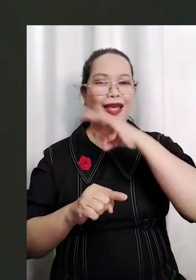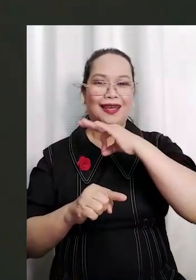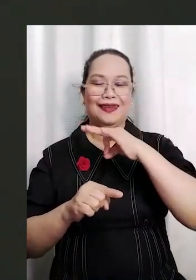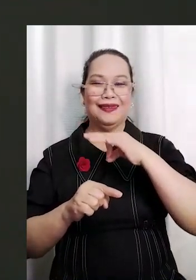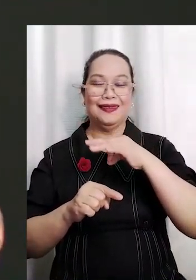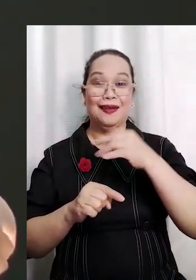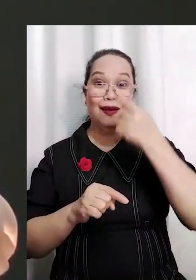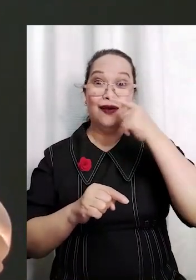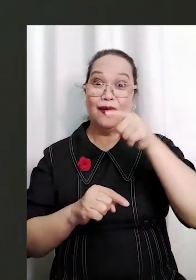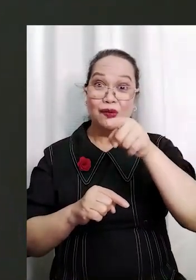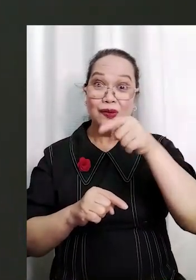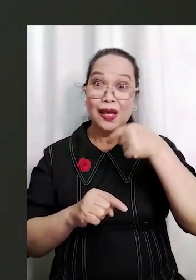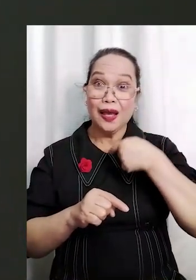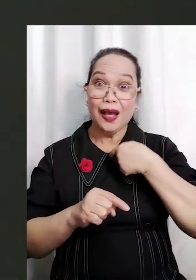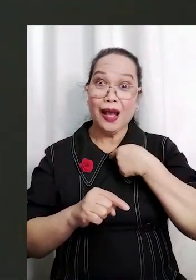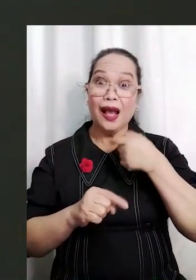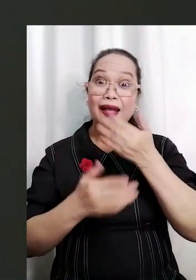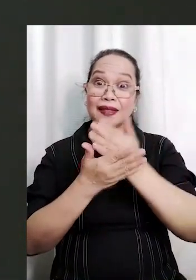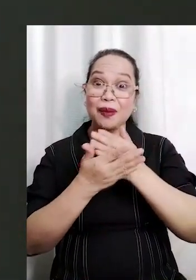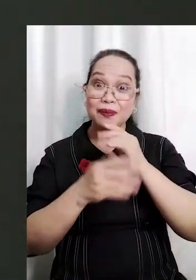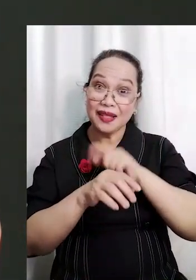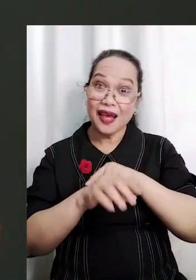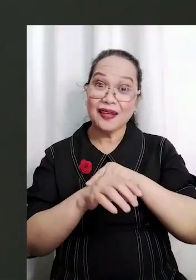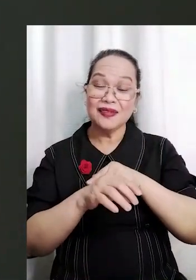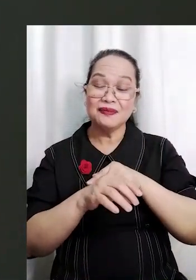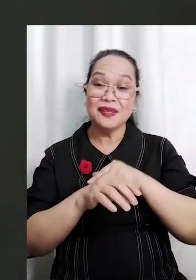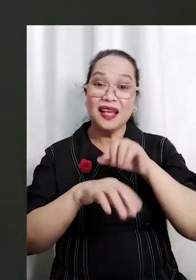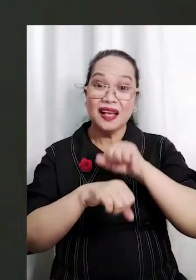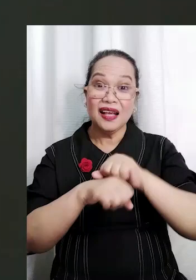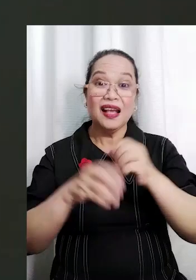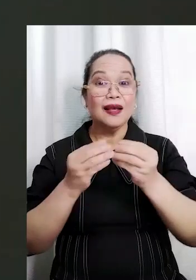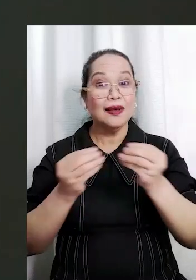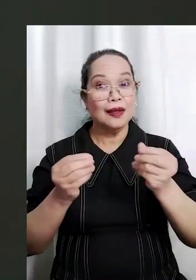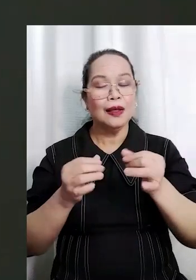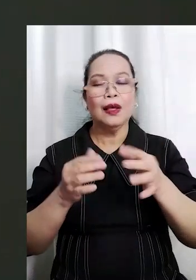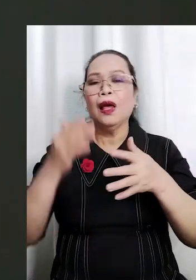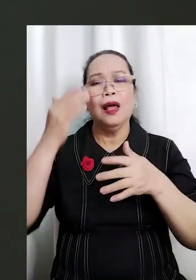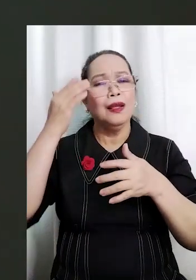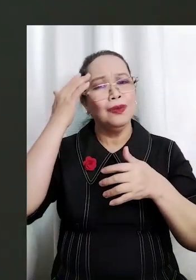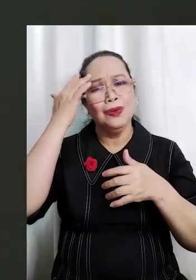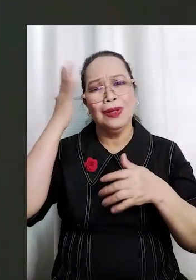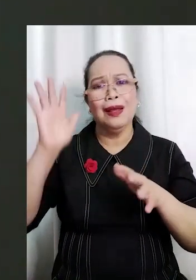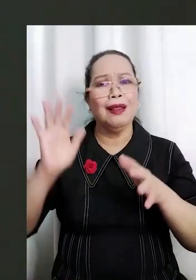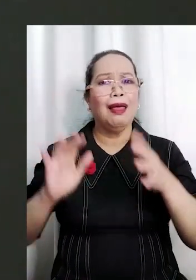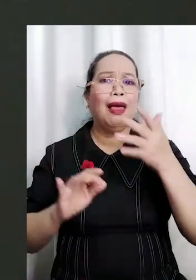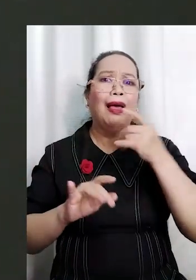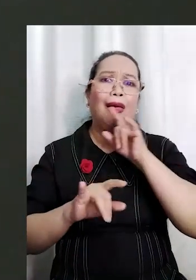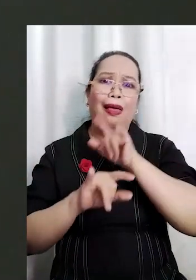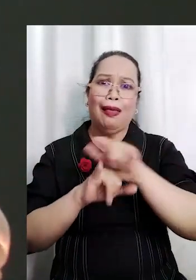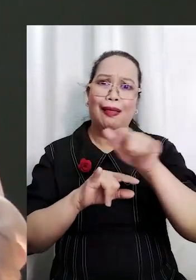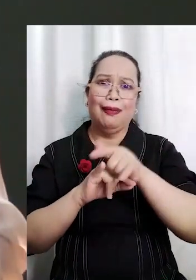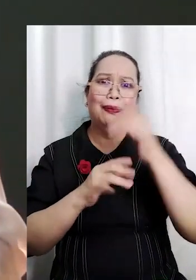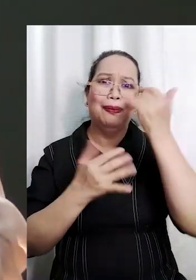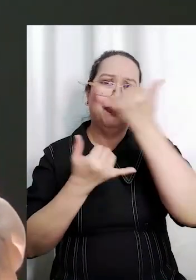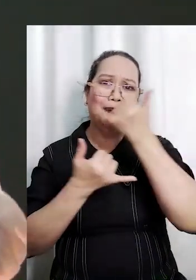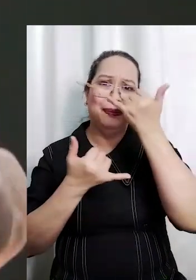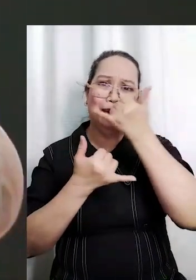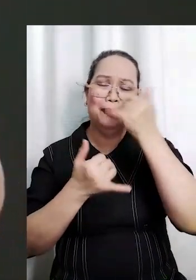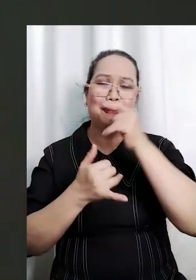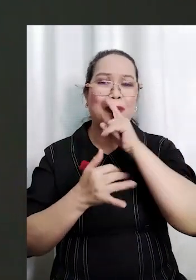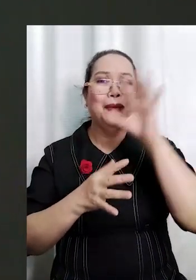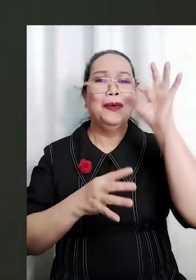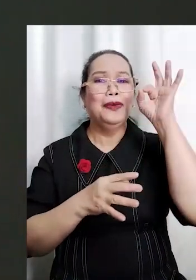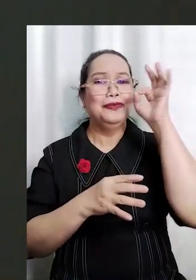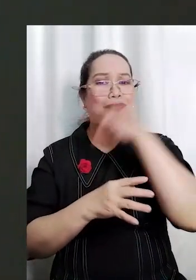sa atin na minsan lang dumaan ang pera sa kanyang kamay, hawak at hawak mo, hindi madali kang maloko. Pero